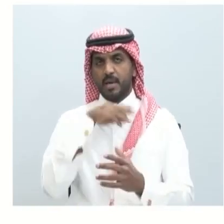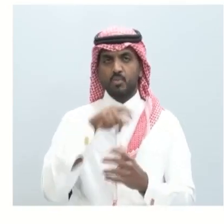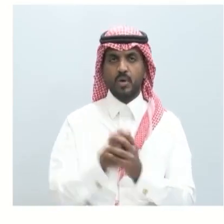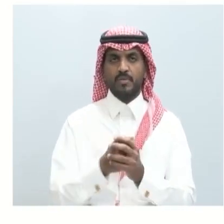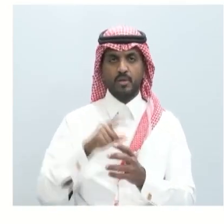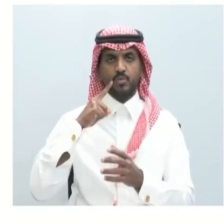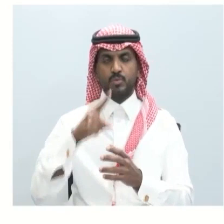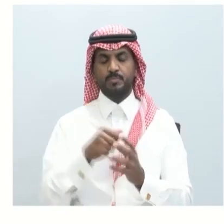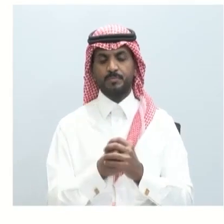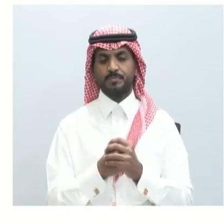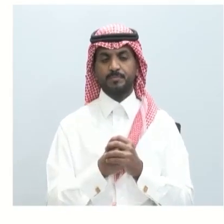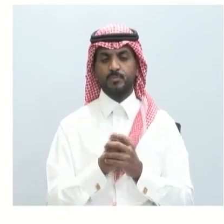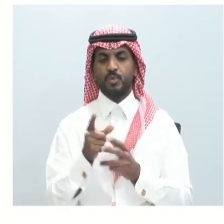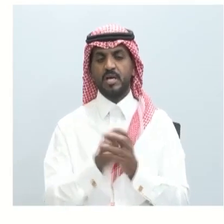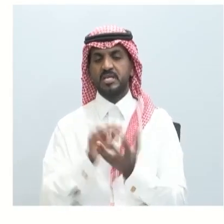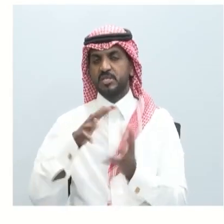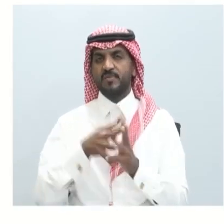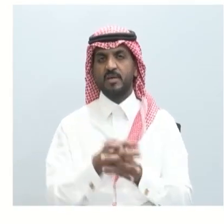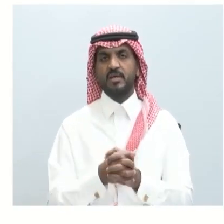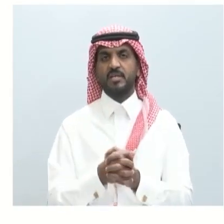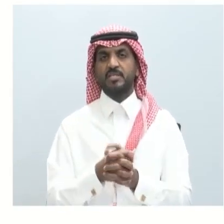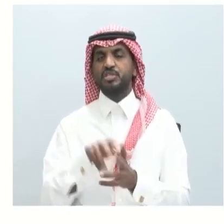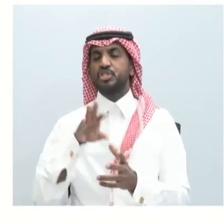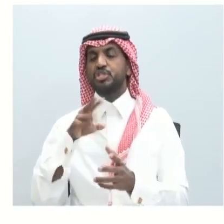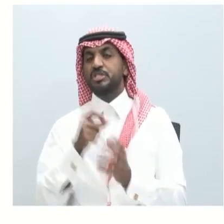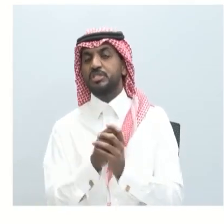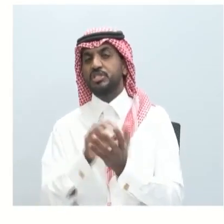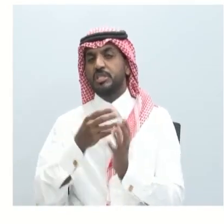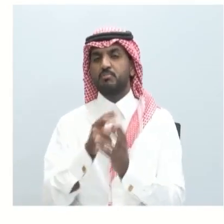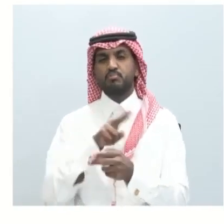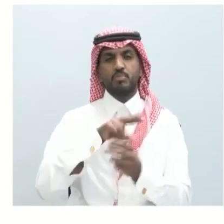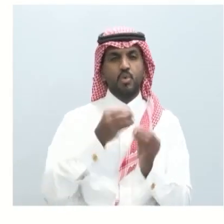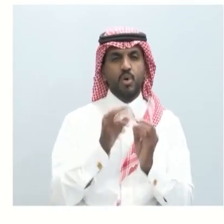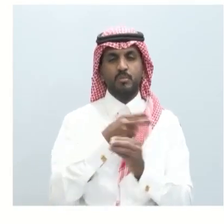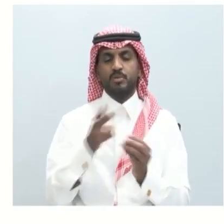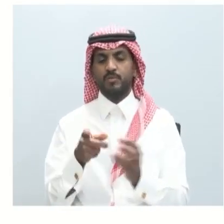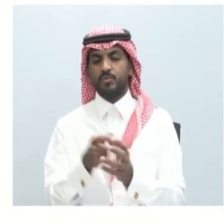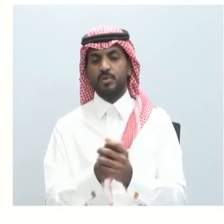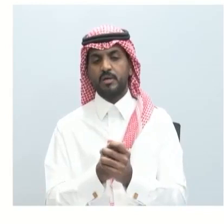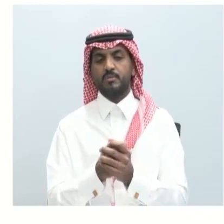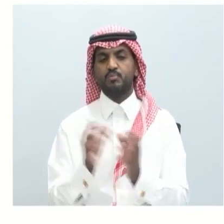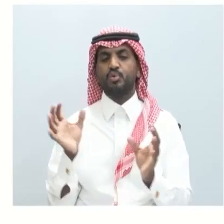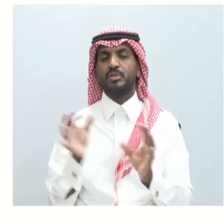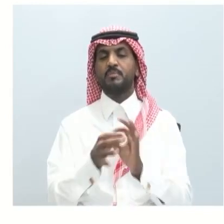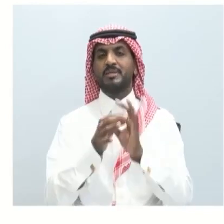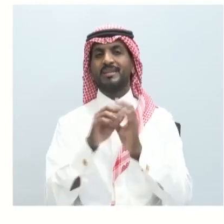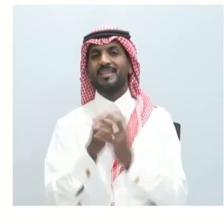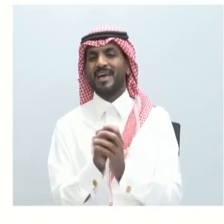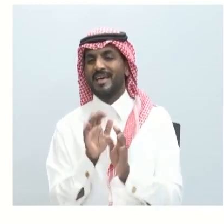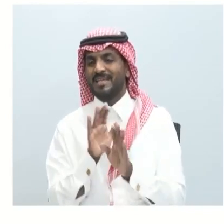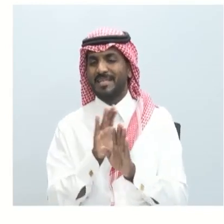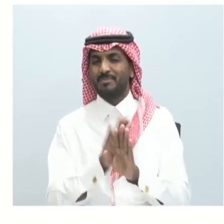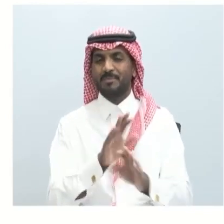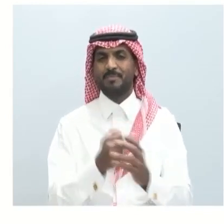كروموسوم للام هنا صفات جينيه التي لونت بالوان مختلفه هذه تعتبر جينات مرتبطه لانها قريبه من